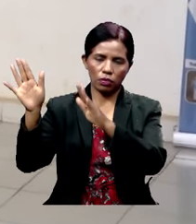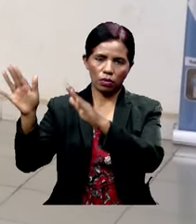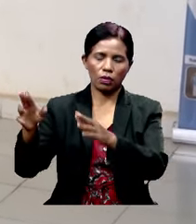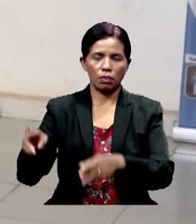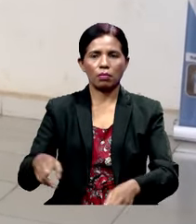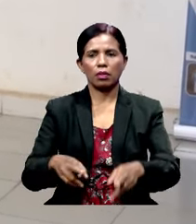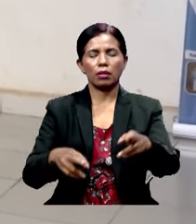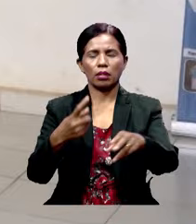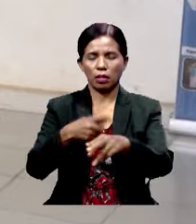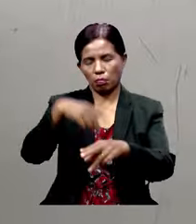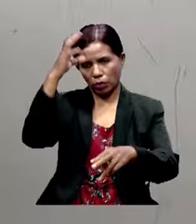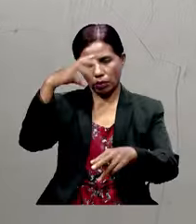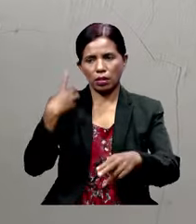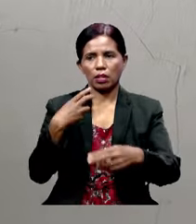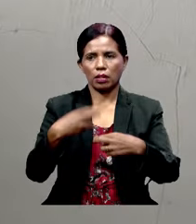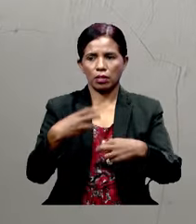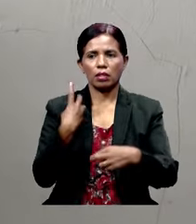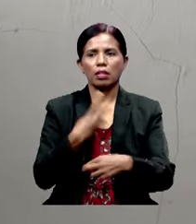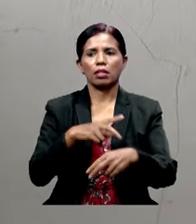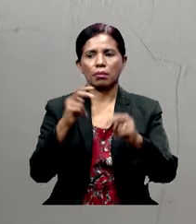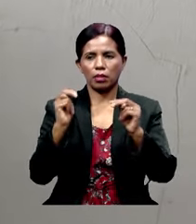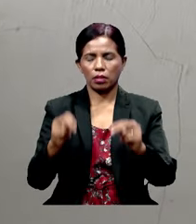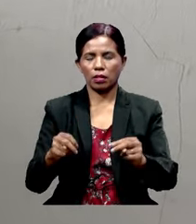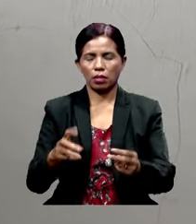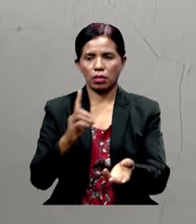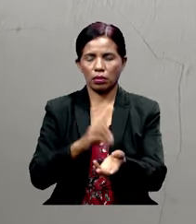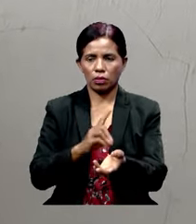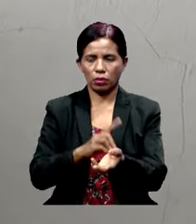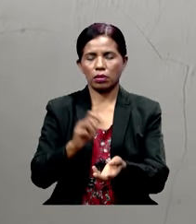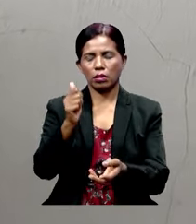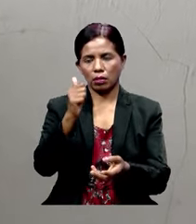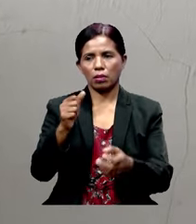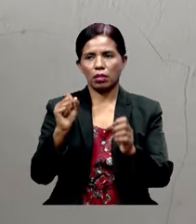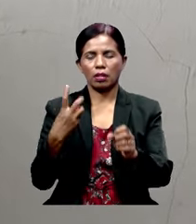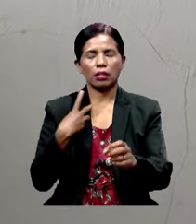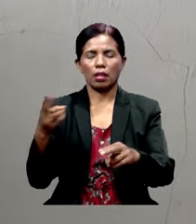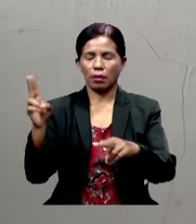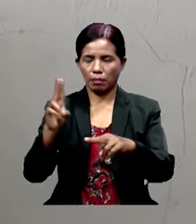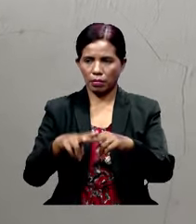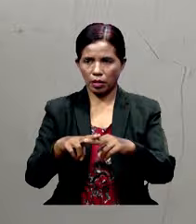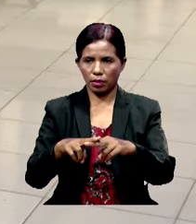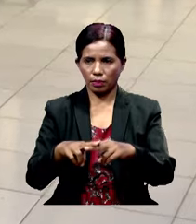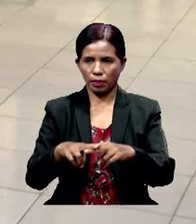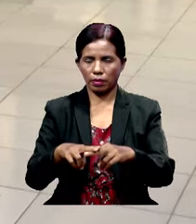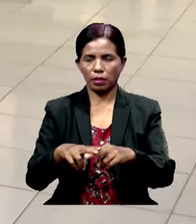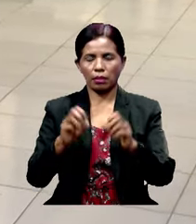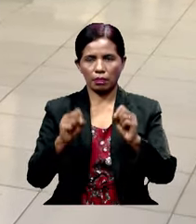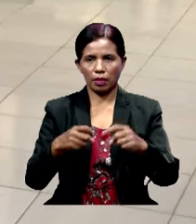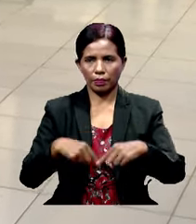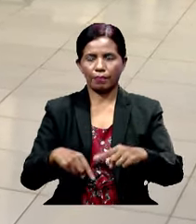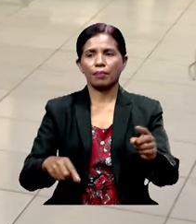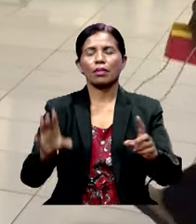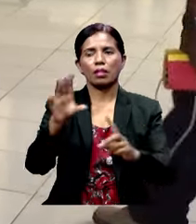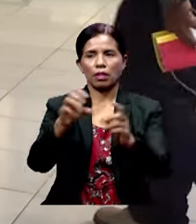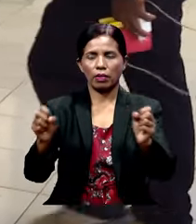da raung ita waraska ente ita persisa mediku naing sanuli dan sanetang ita belamen tatang tine rekus ita bele mover. Sefi Centro